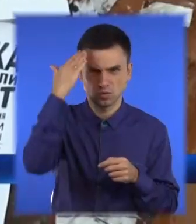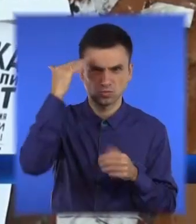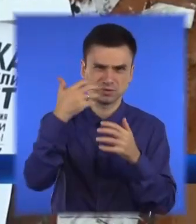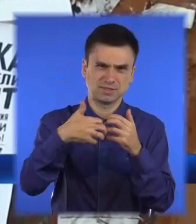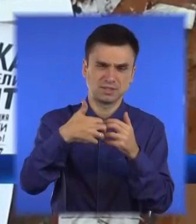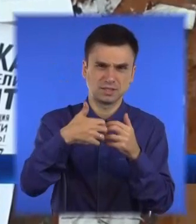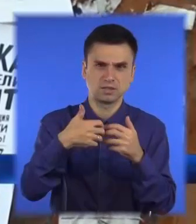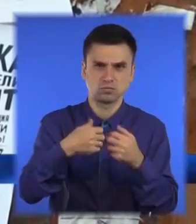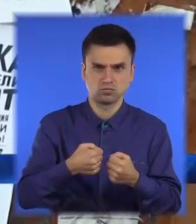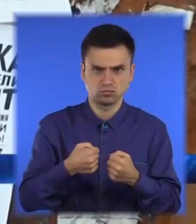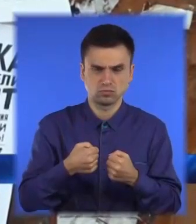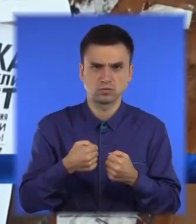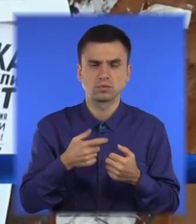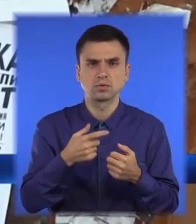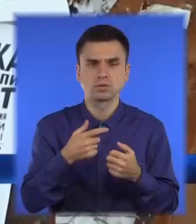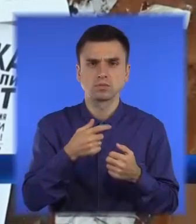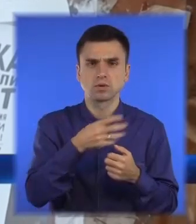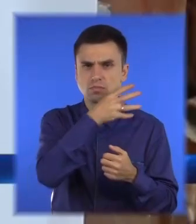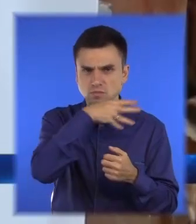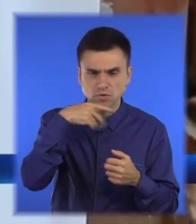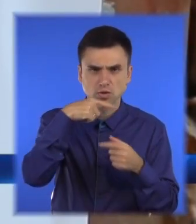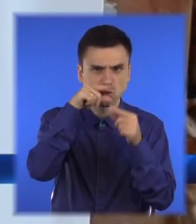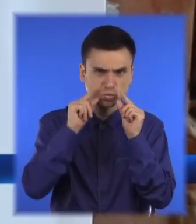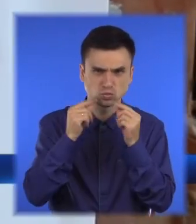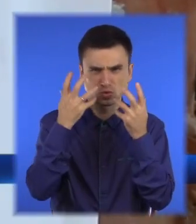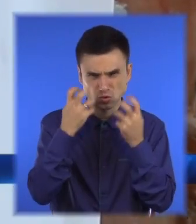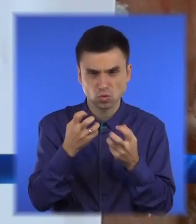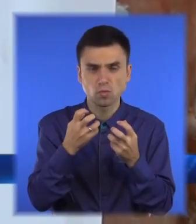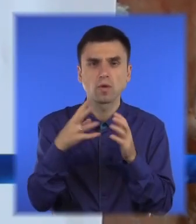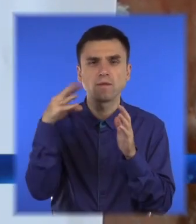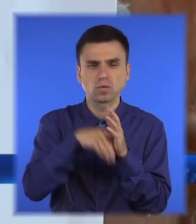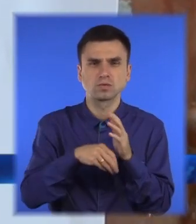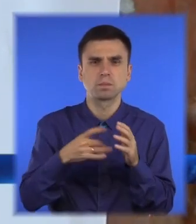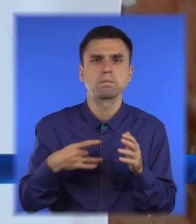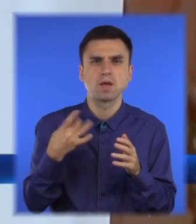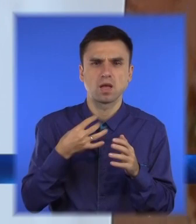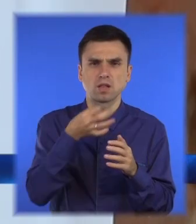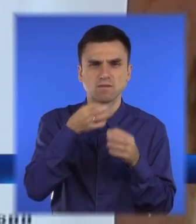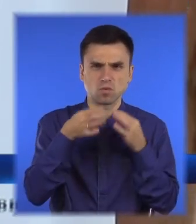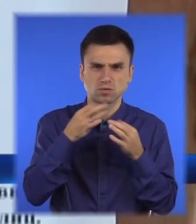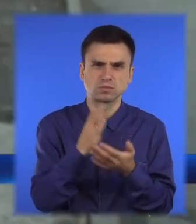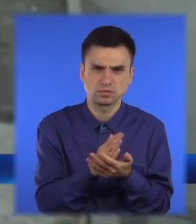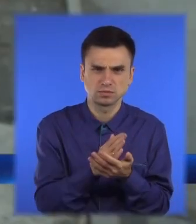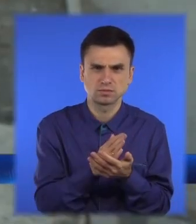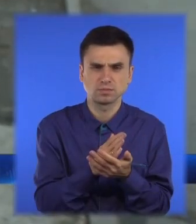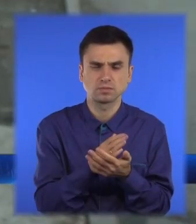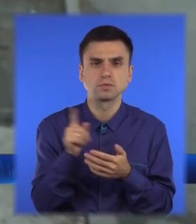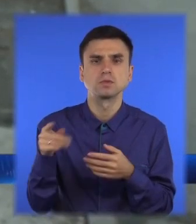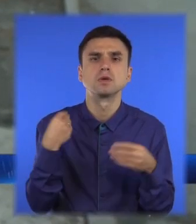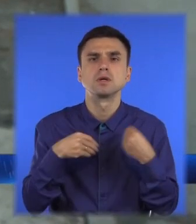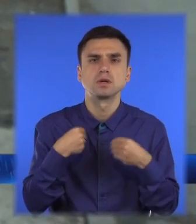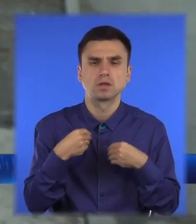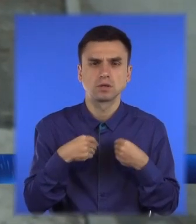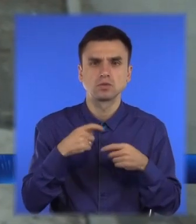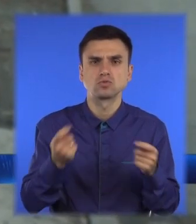статури. Борода та вуса темні і з помітною сивиною. Очі темні. Зверніть увагу, що був одягнений в джинси синього кольору